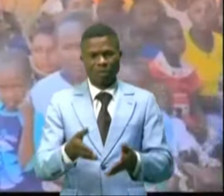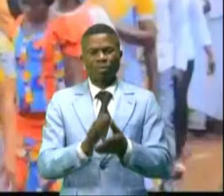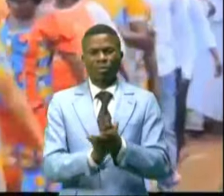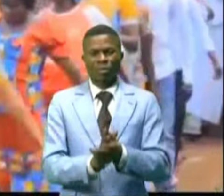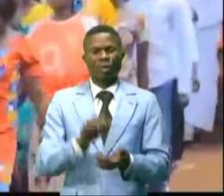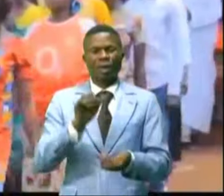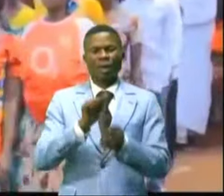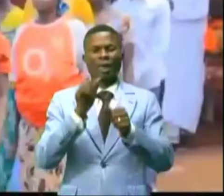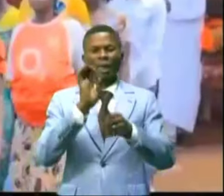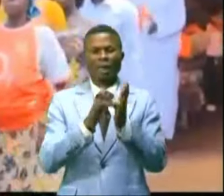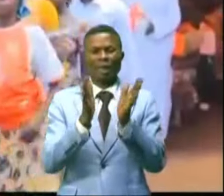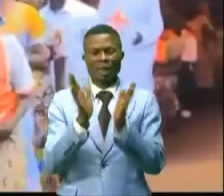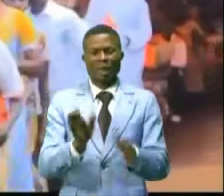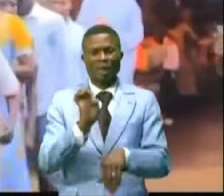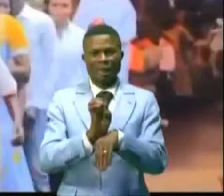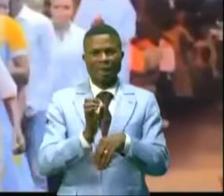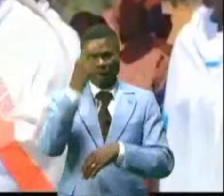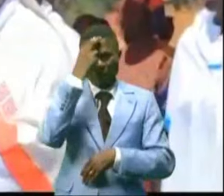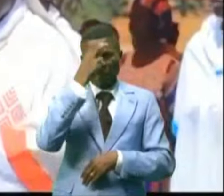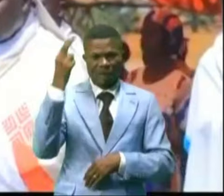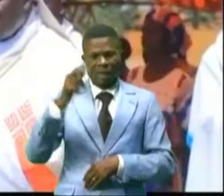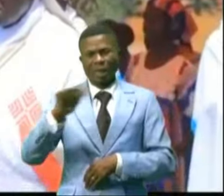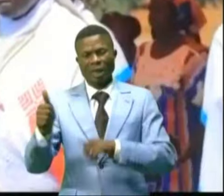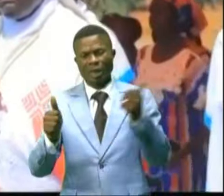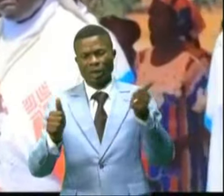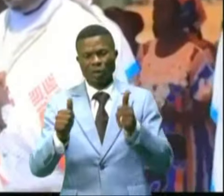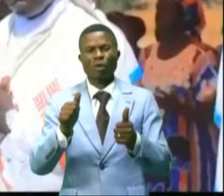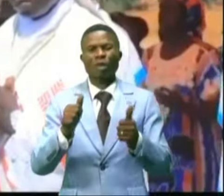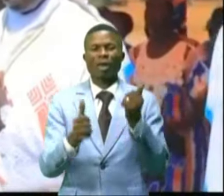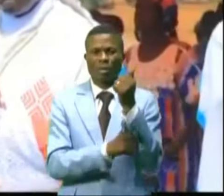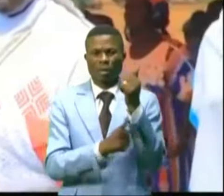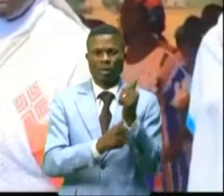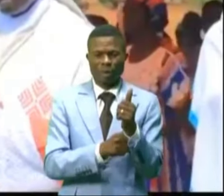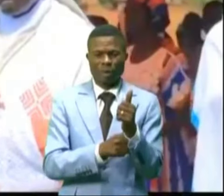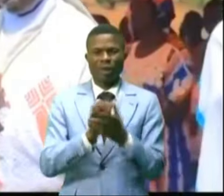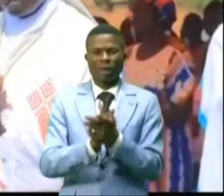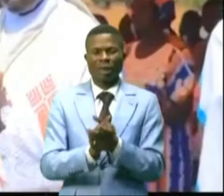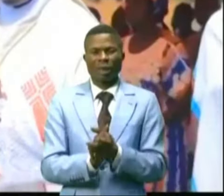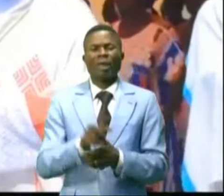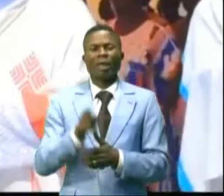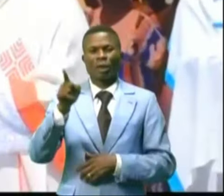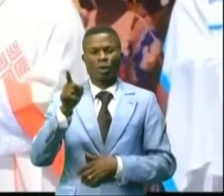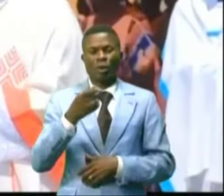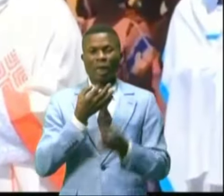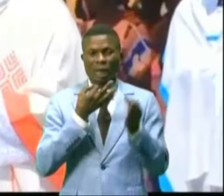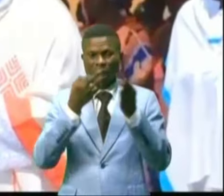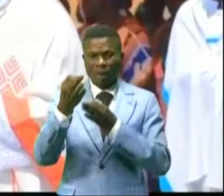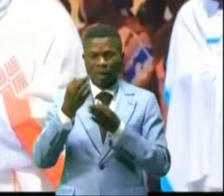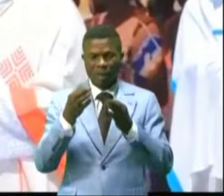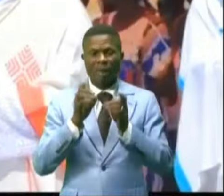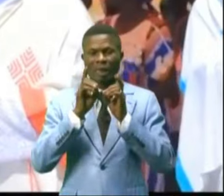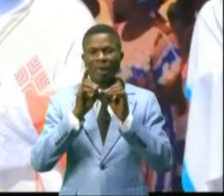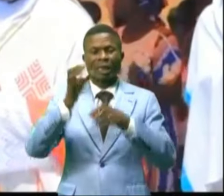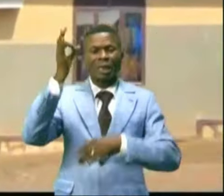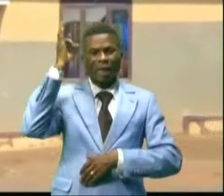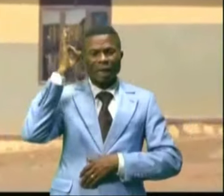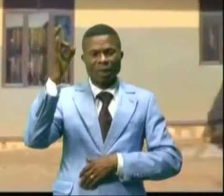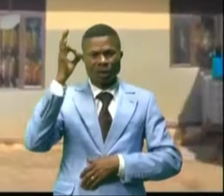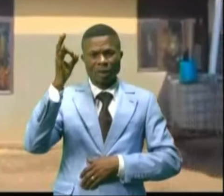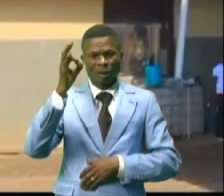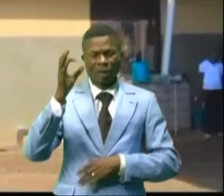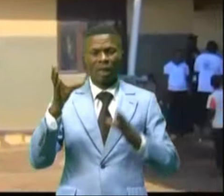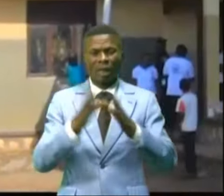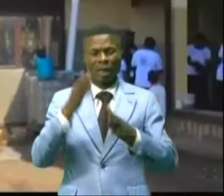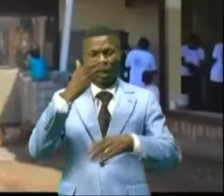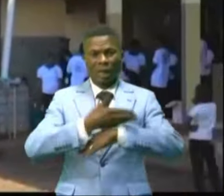fidèles catholiques ainsi que des anonymes. Occasion pour Mgr Sosthène Aïkouli d'indiquer dans son homélie que par la construction